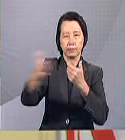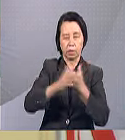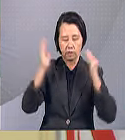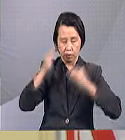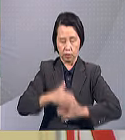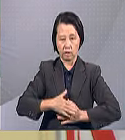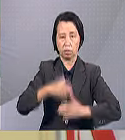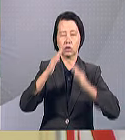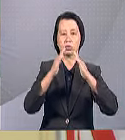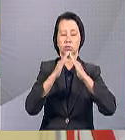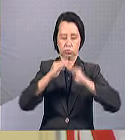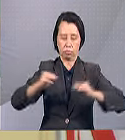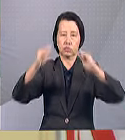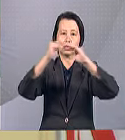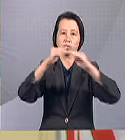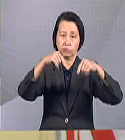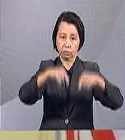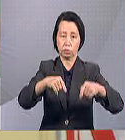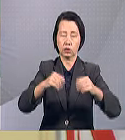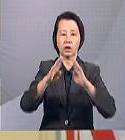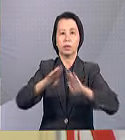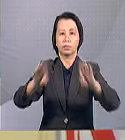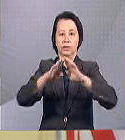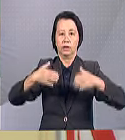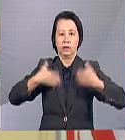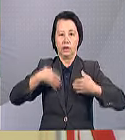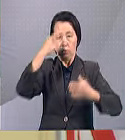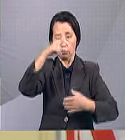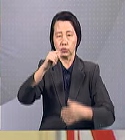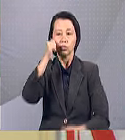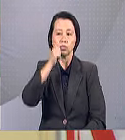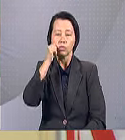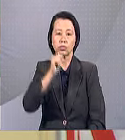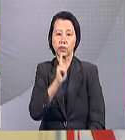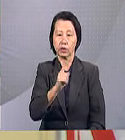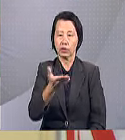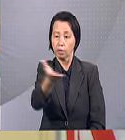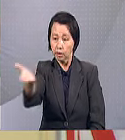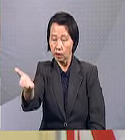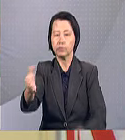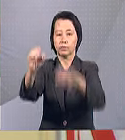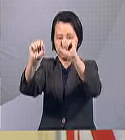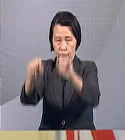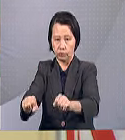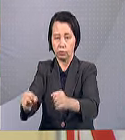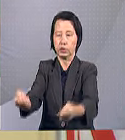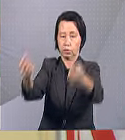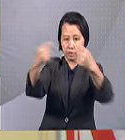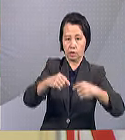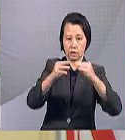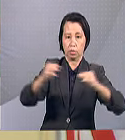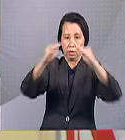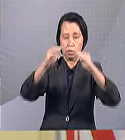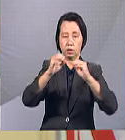beribadah di rumah Allah. Berita gembira buat semua muslimah, anda juga dibenarkan untuk ke masjid,